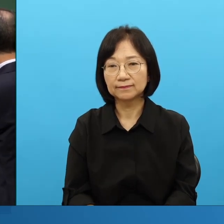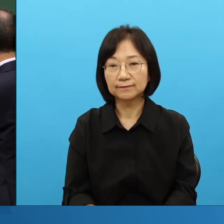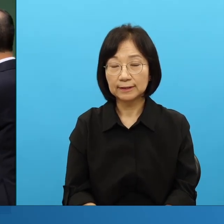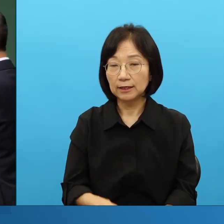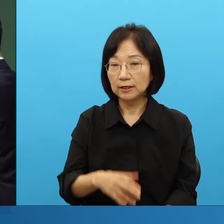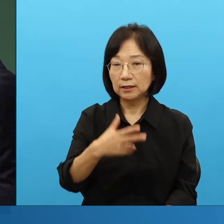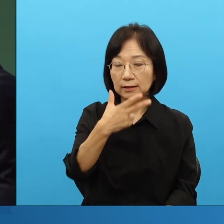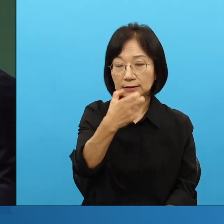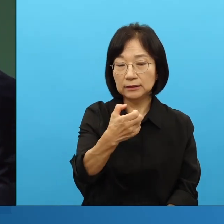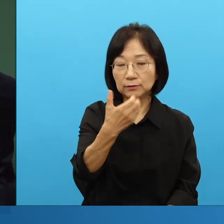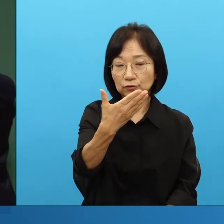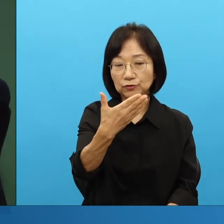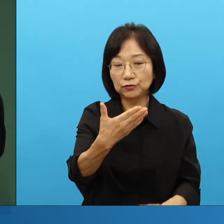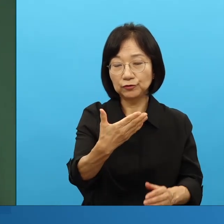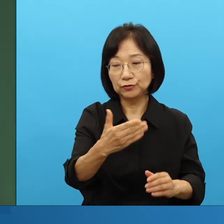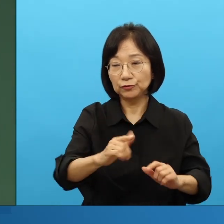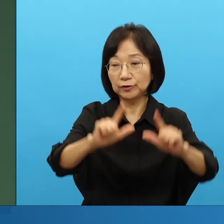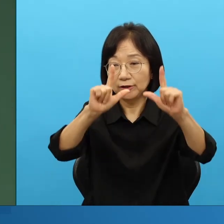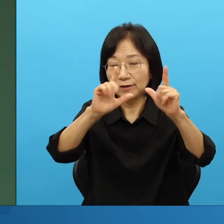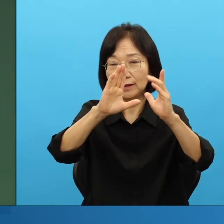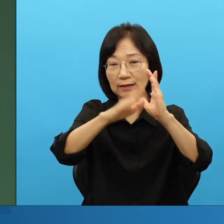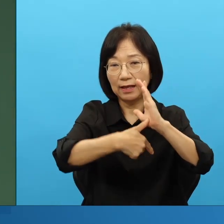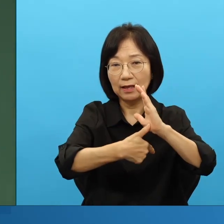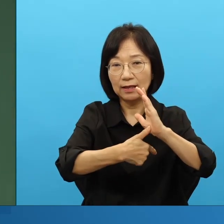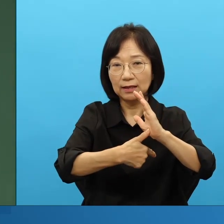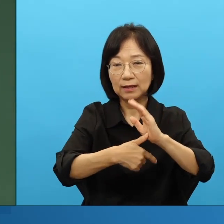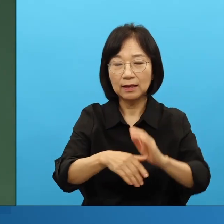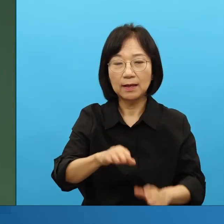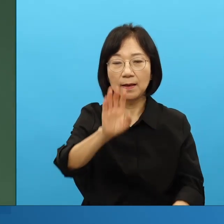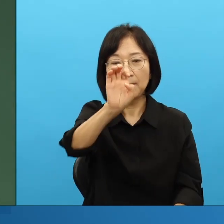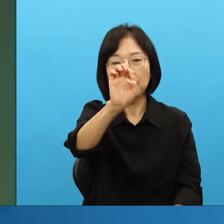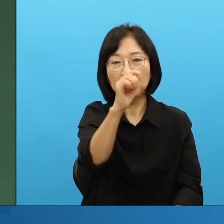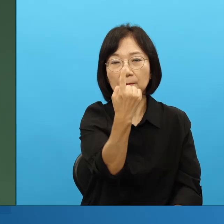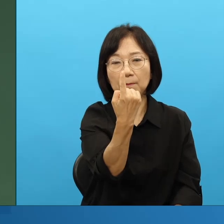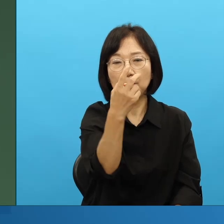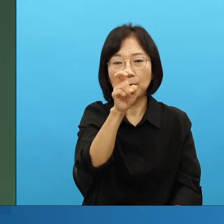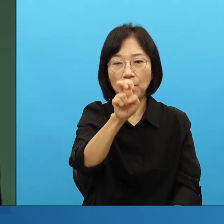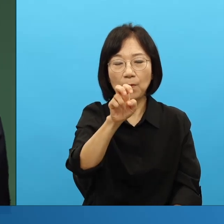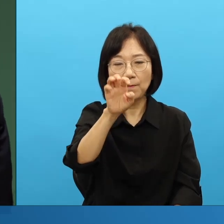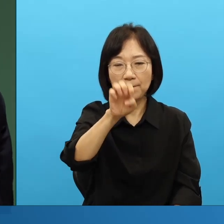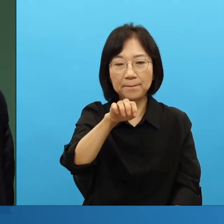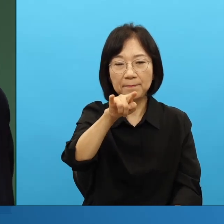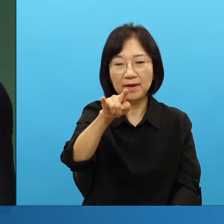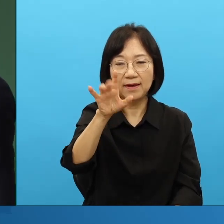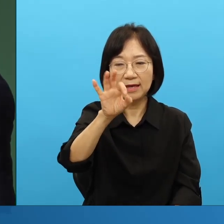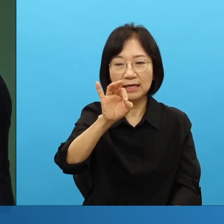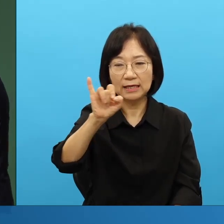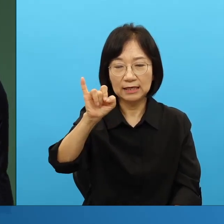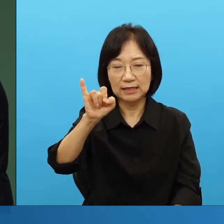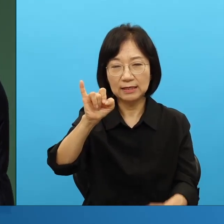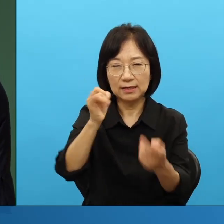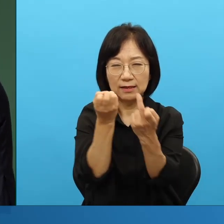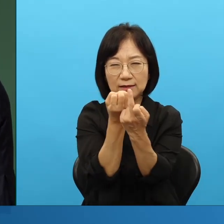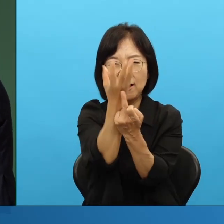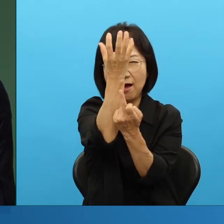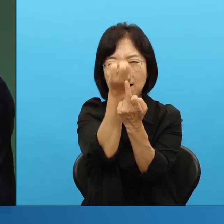79년도에는 폼페이에 재앙이 임합니다. 在79年 庞贝 아, 그리고